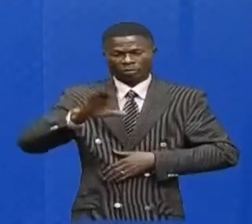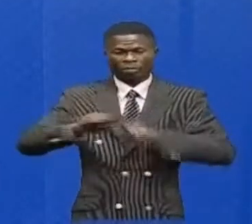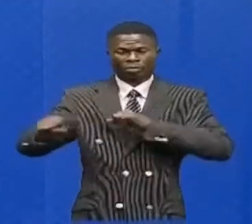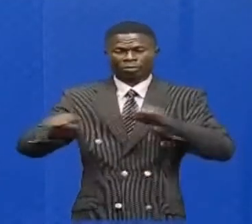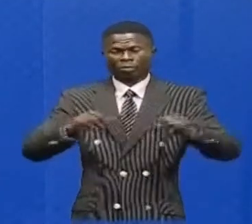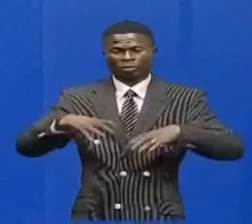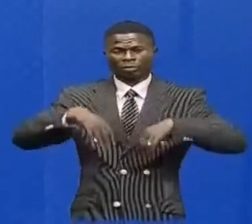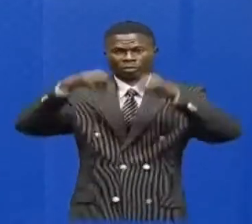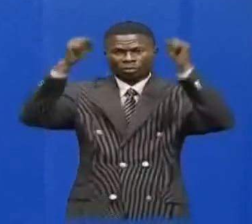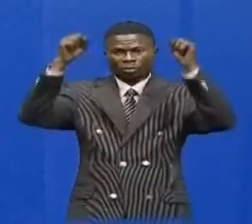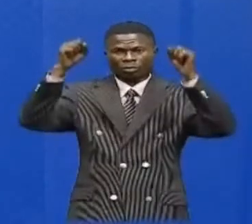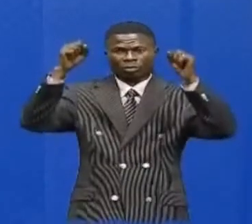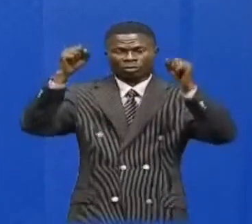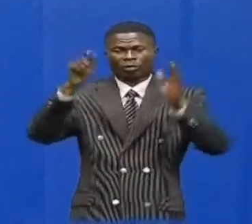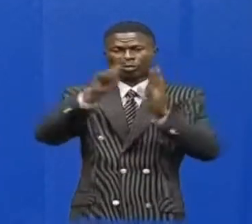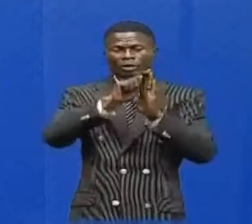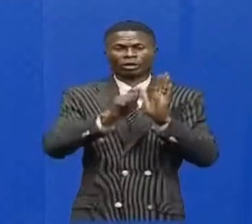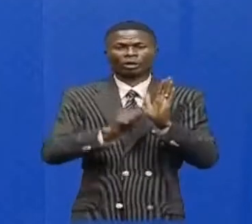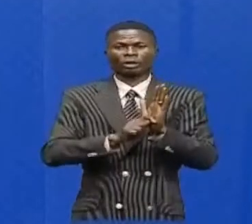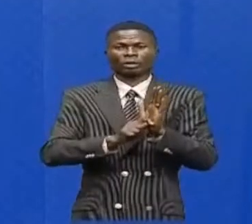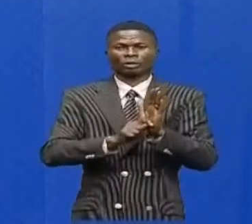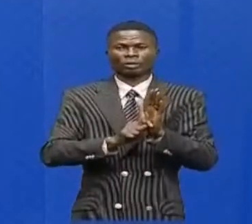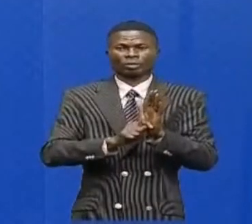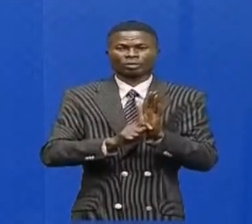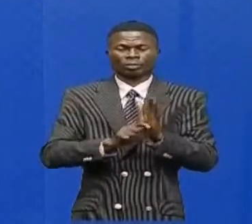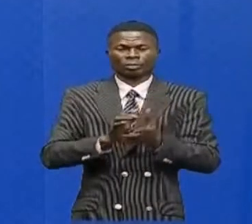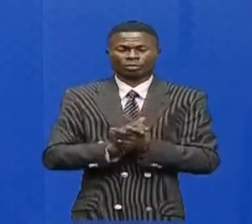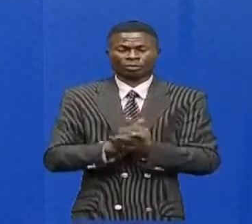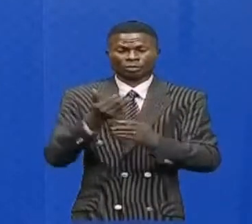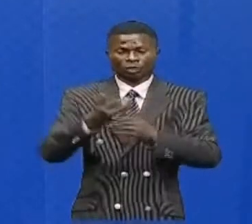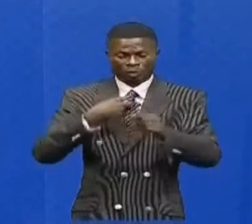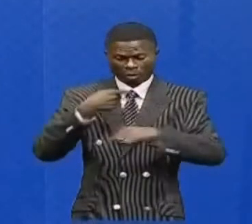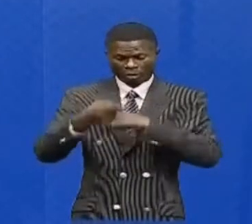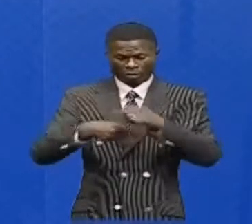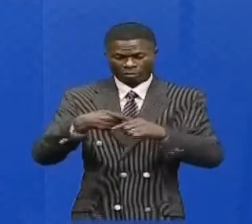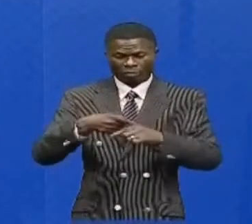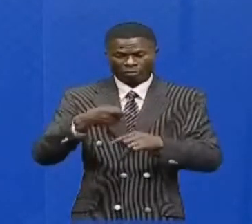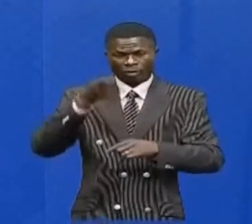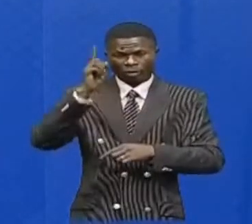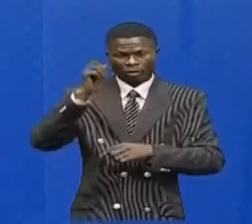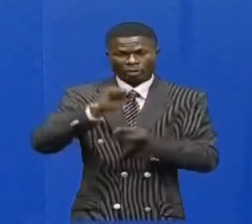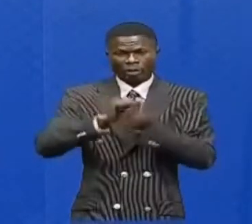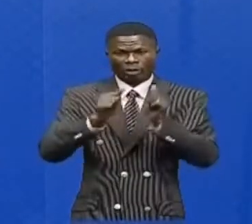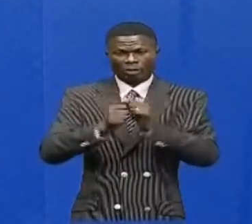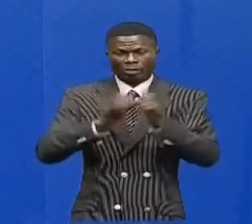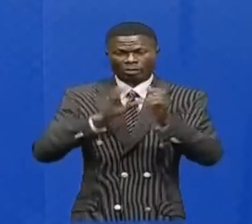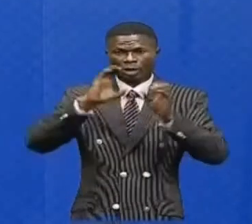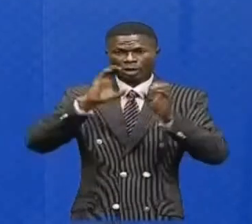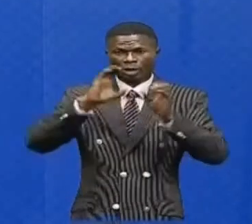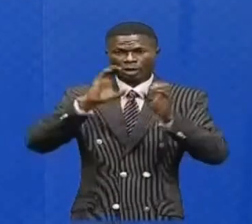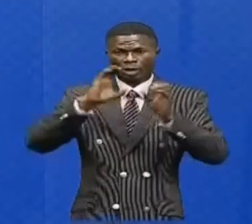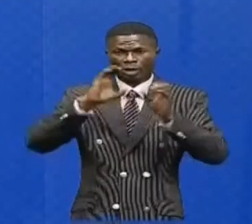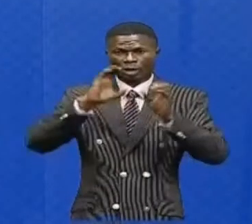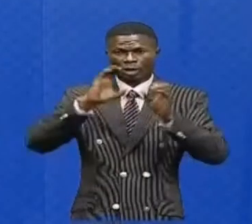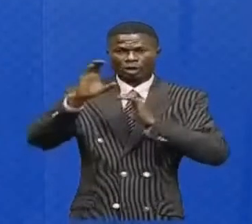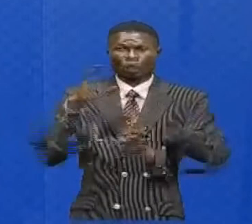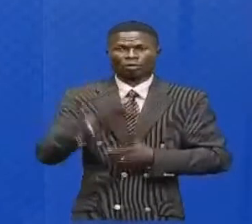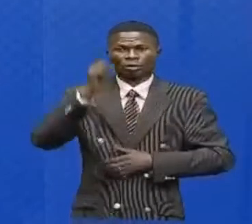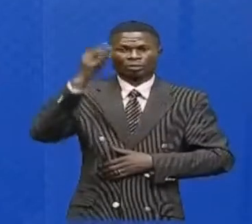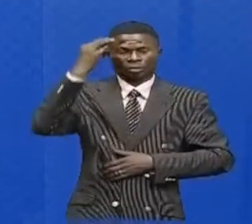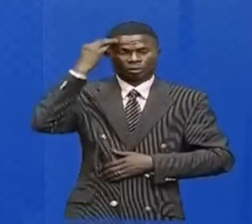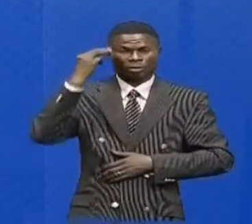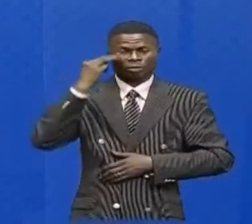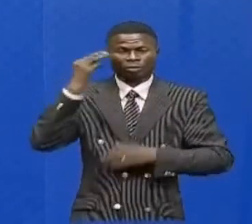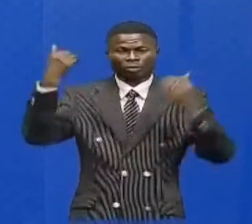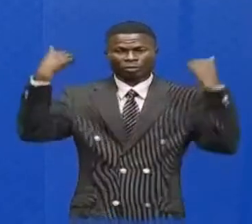et adoption de textes. Avant d'aborder le point relatif à sa communication, le